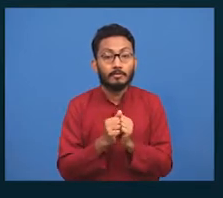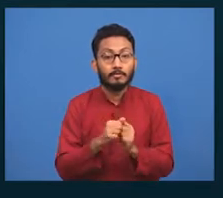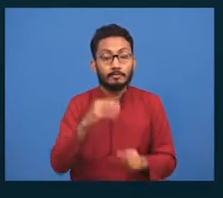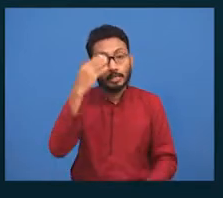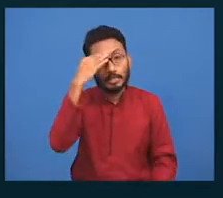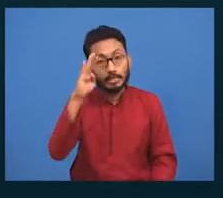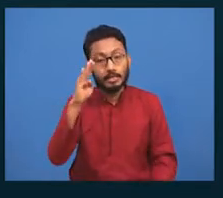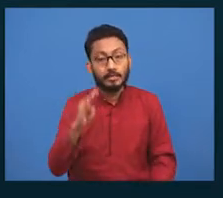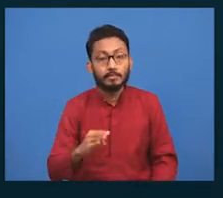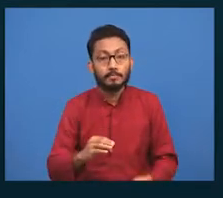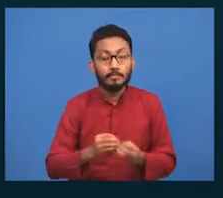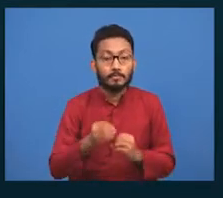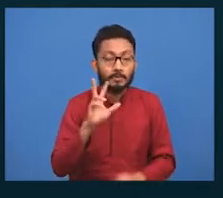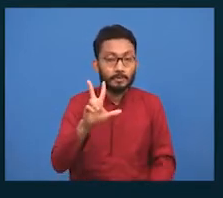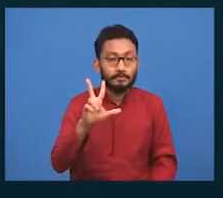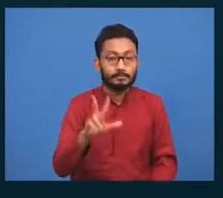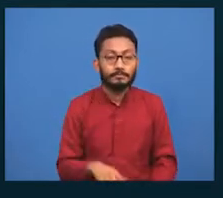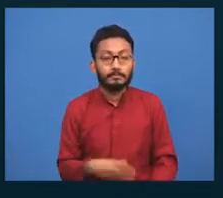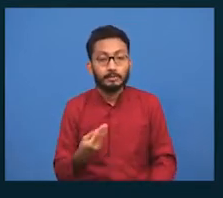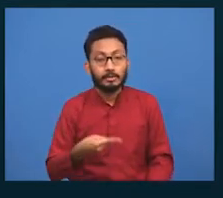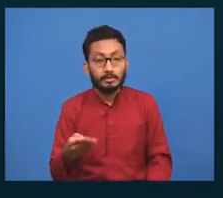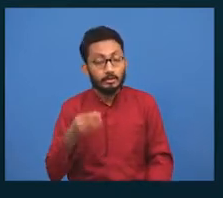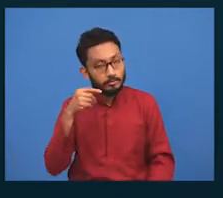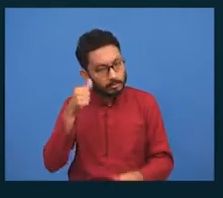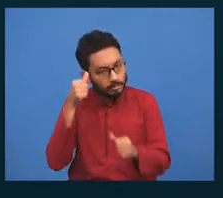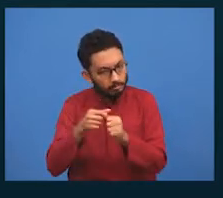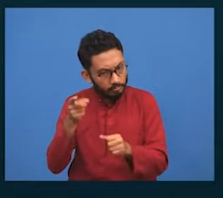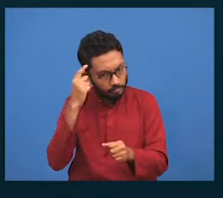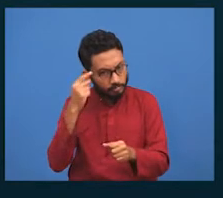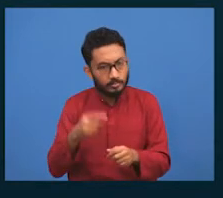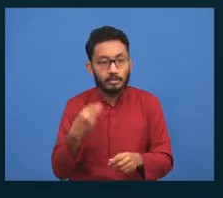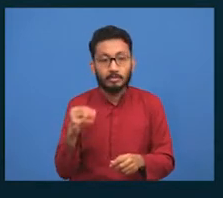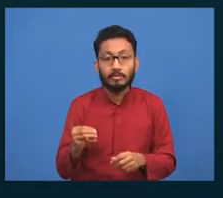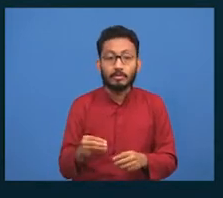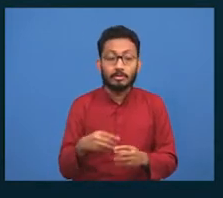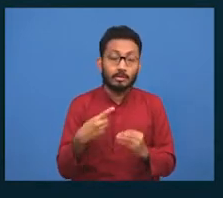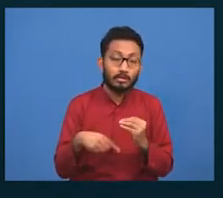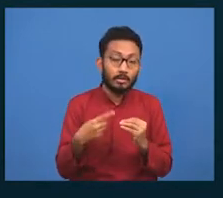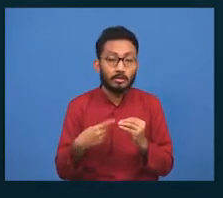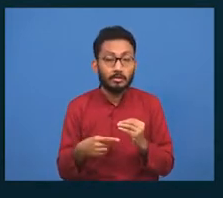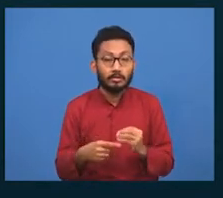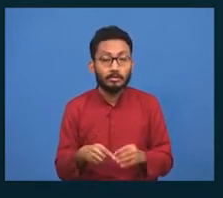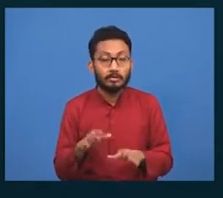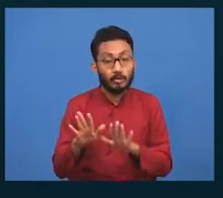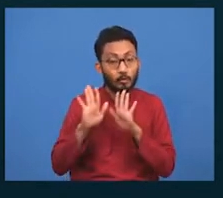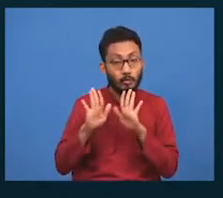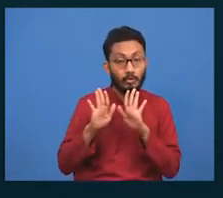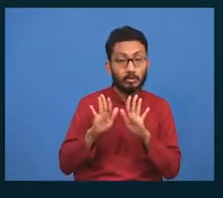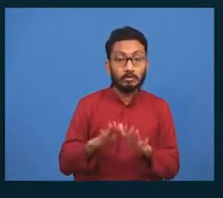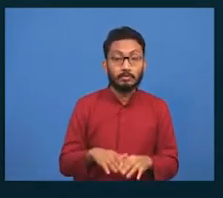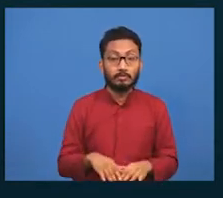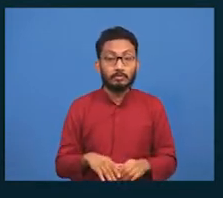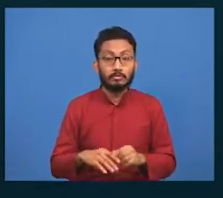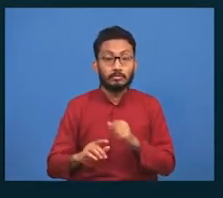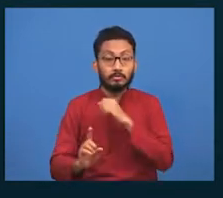ketiga, memberi peringatan kepada mereka tentang adanya siksaan Allah Subhanahu Wa